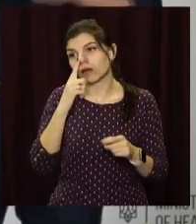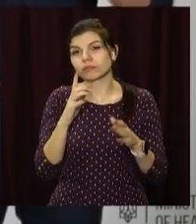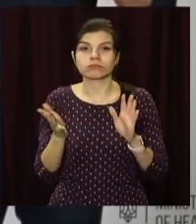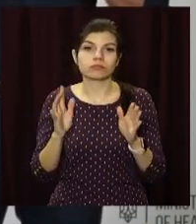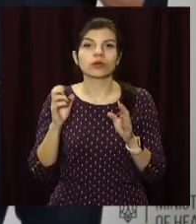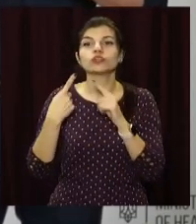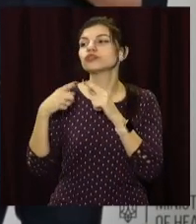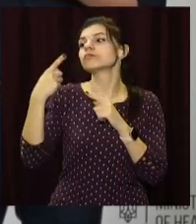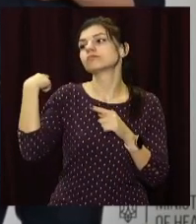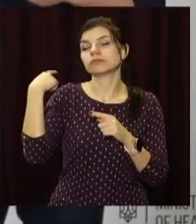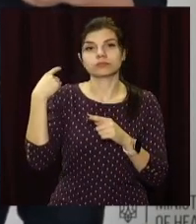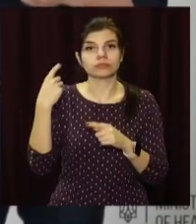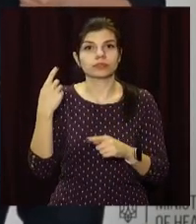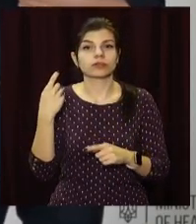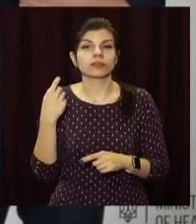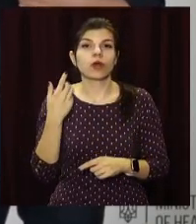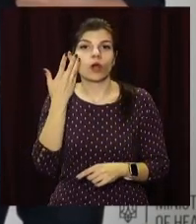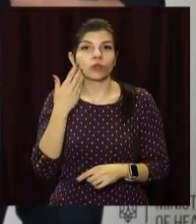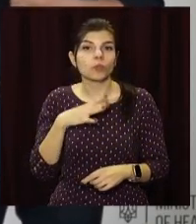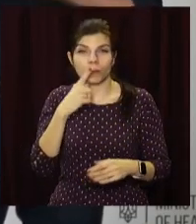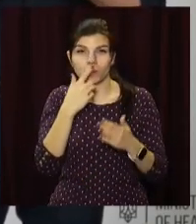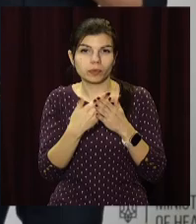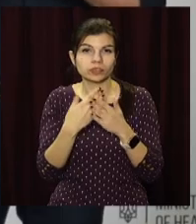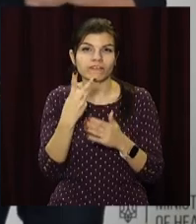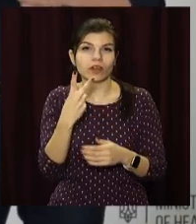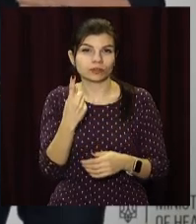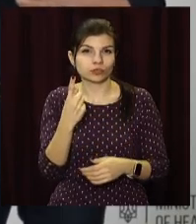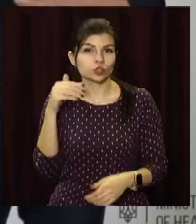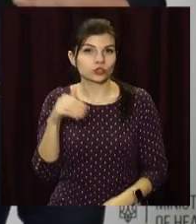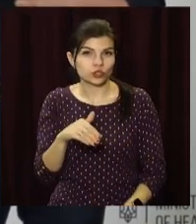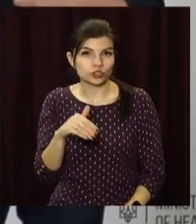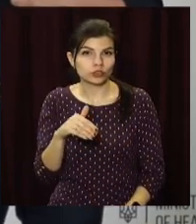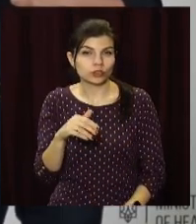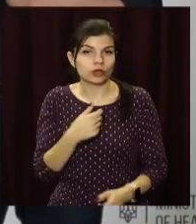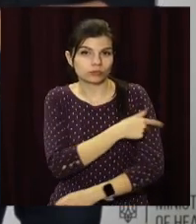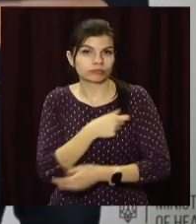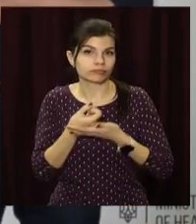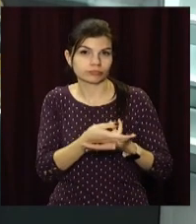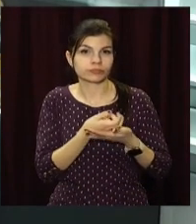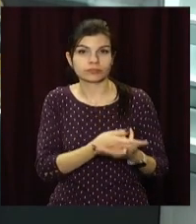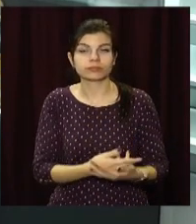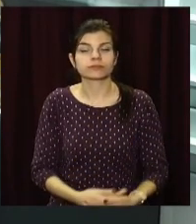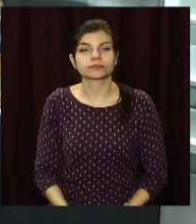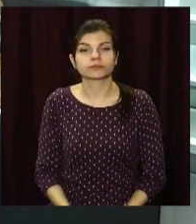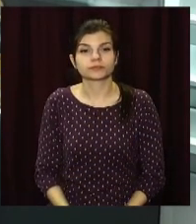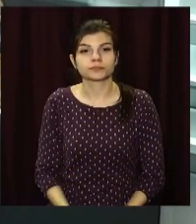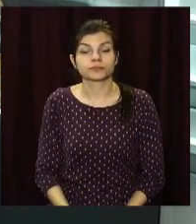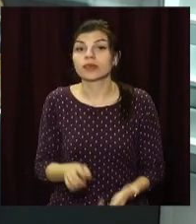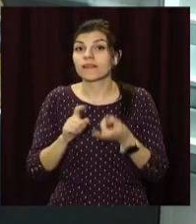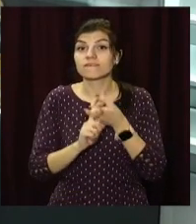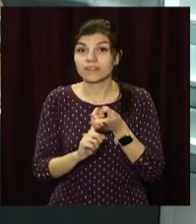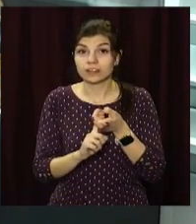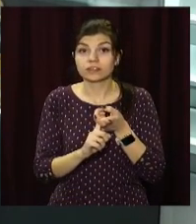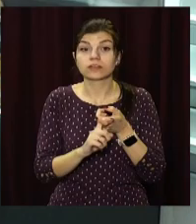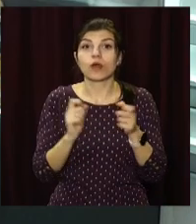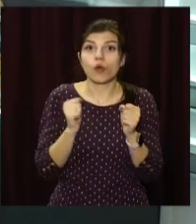від позаминулого, коли було близько 21 тисячі госпіталізацій. Віруси,